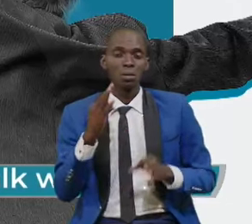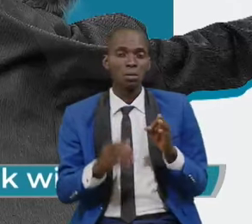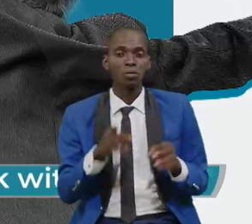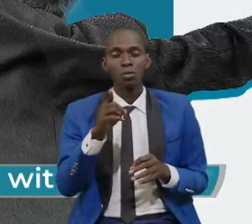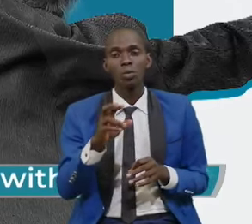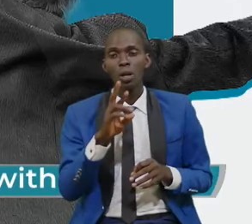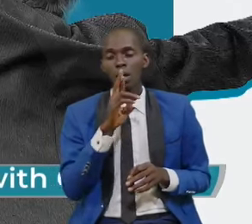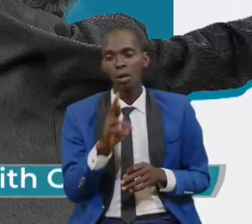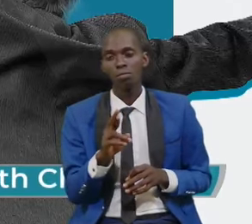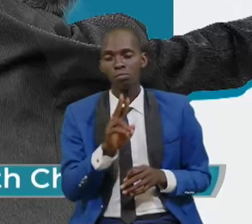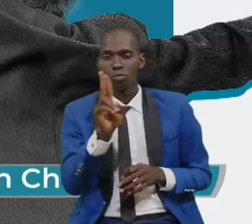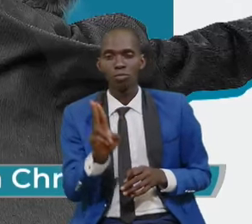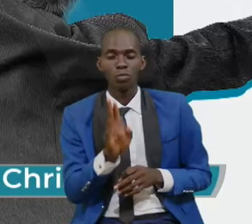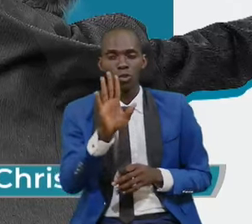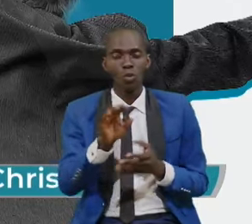Christ.